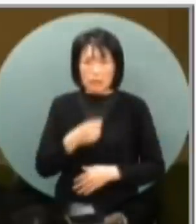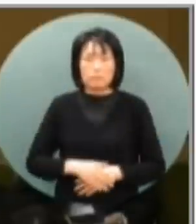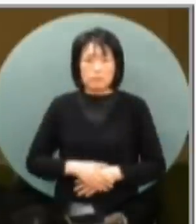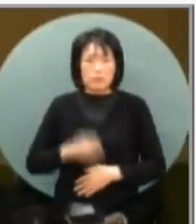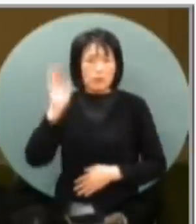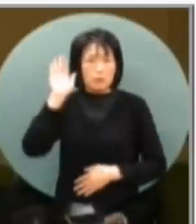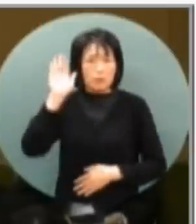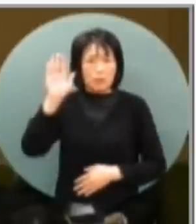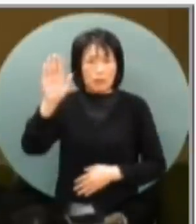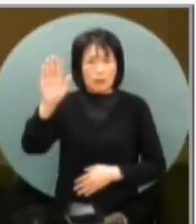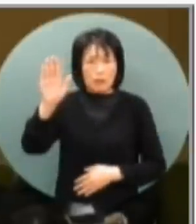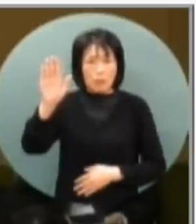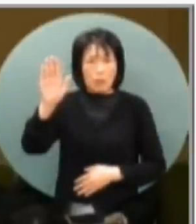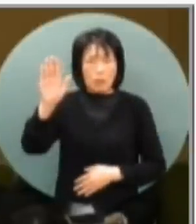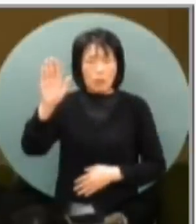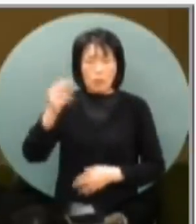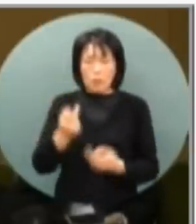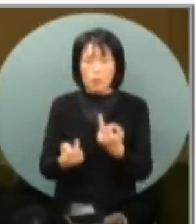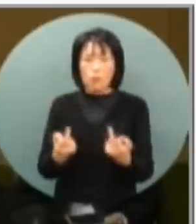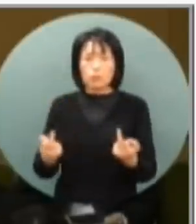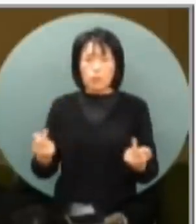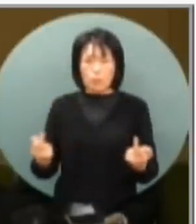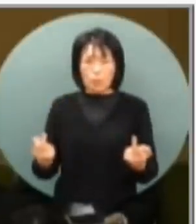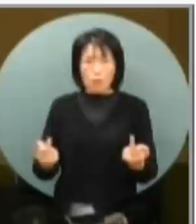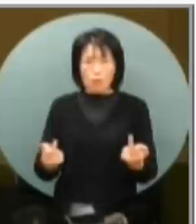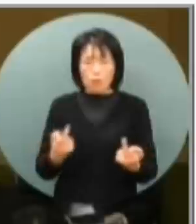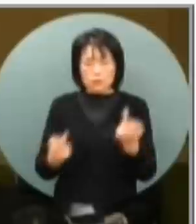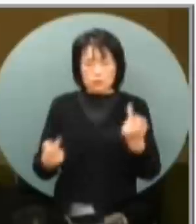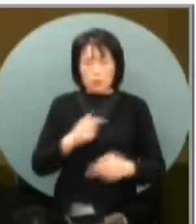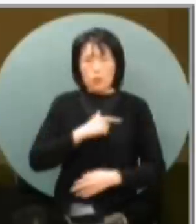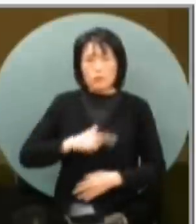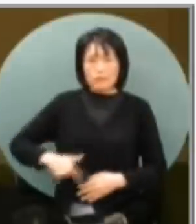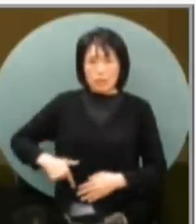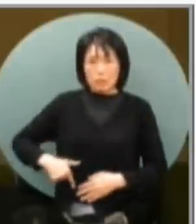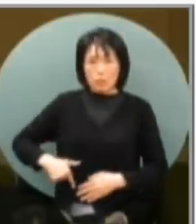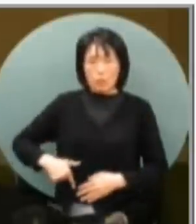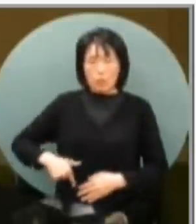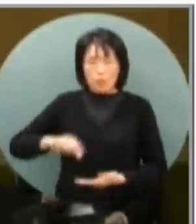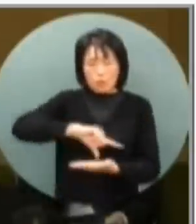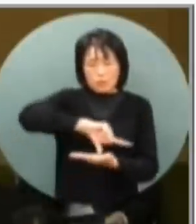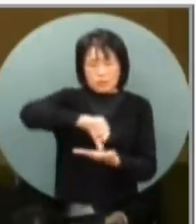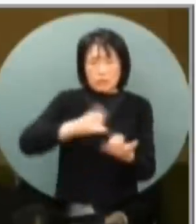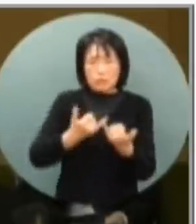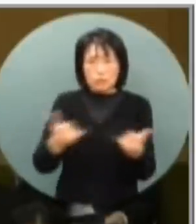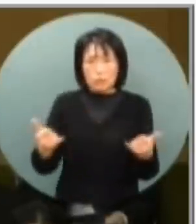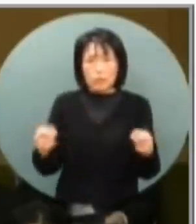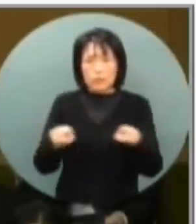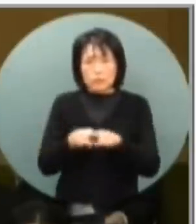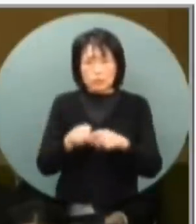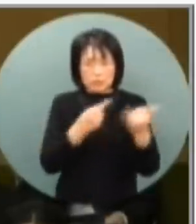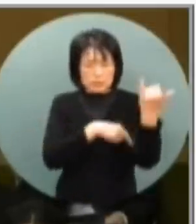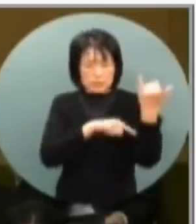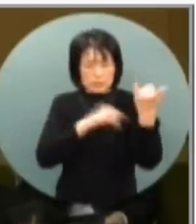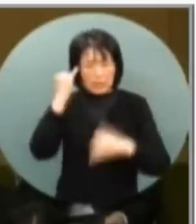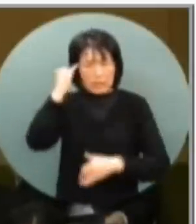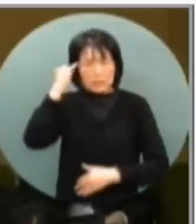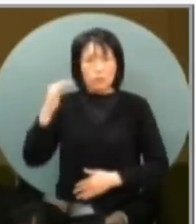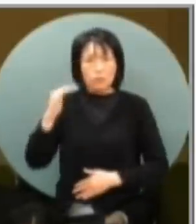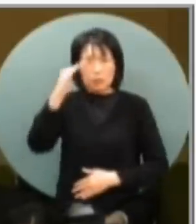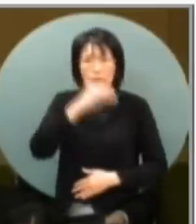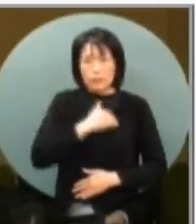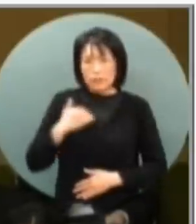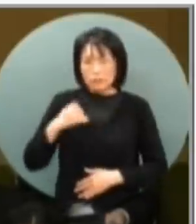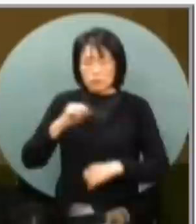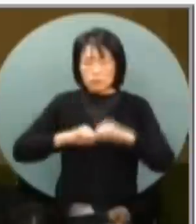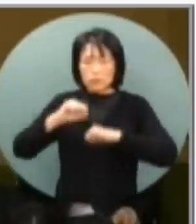も、この子どもたち、児童生徒、そしてまた地域の方々を含め人権意識を高めていくような